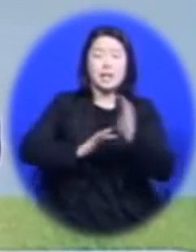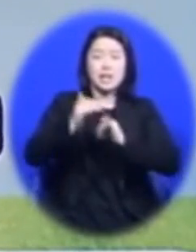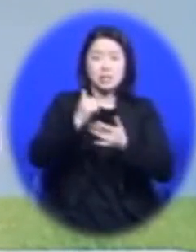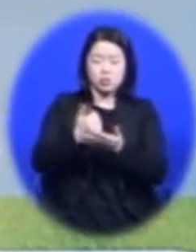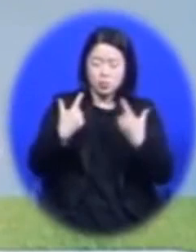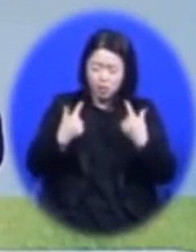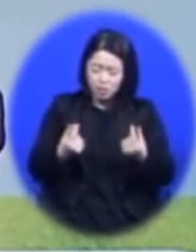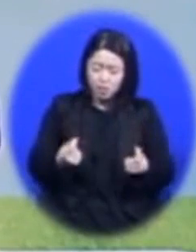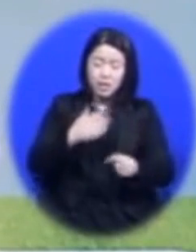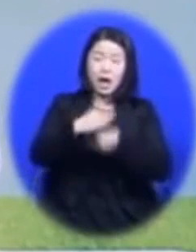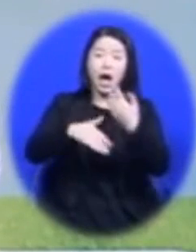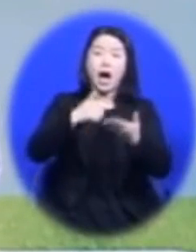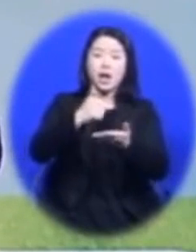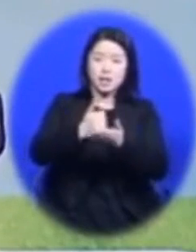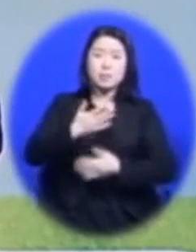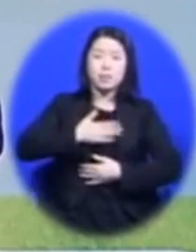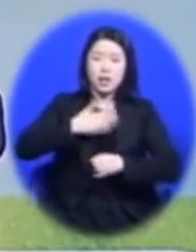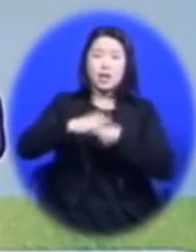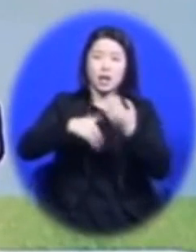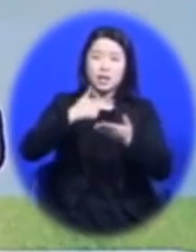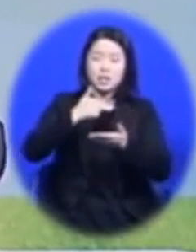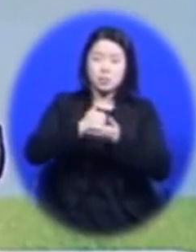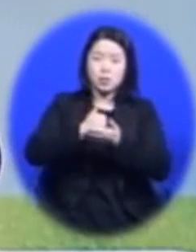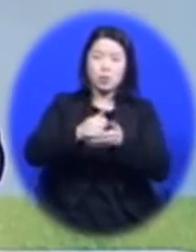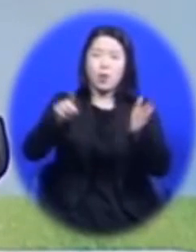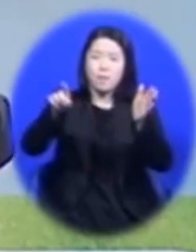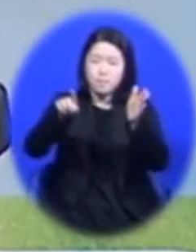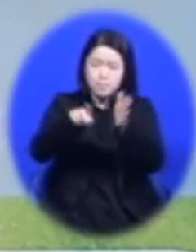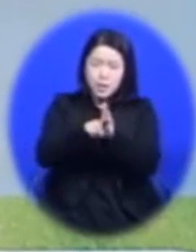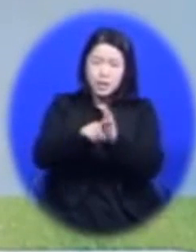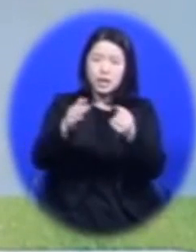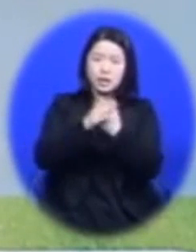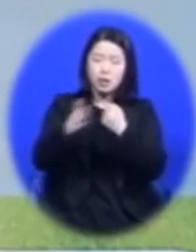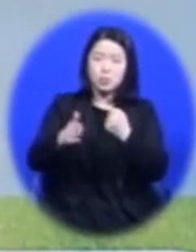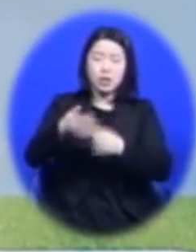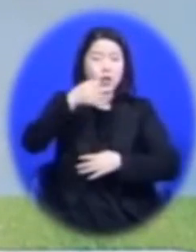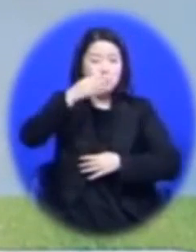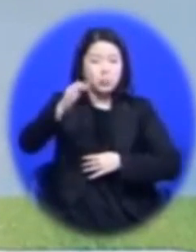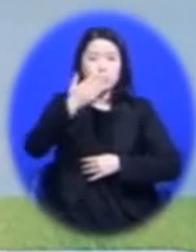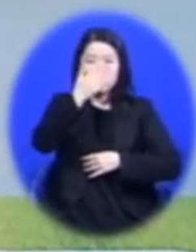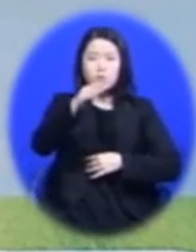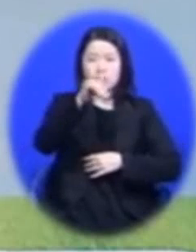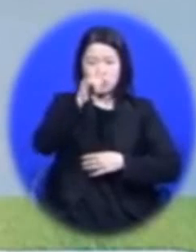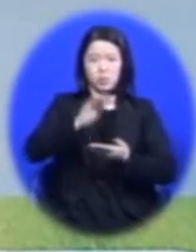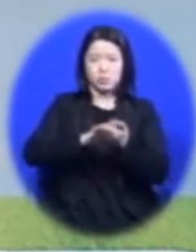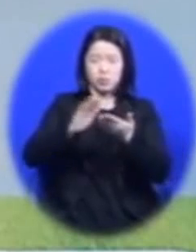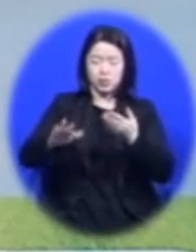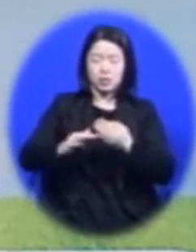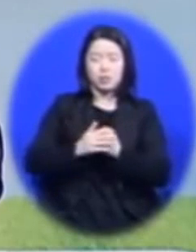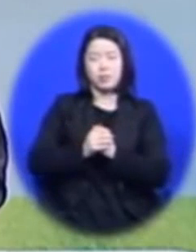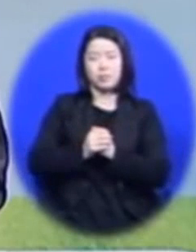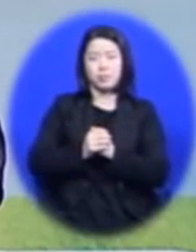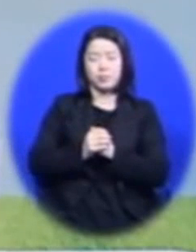여전히 하나님, 나의 하나님이라고 믿으니까 그렇게 부르신 거잖아요.